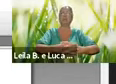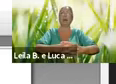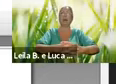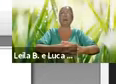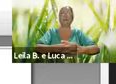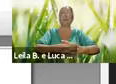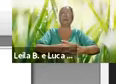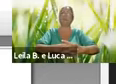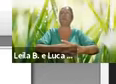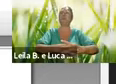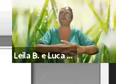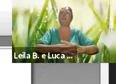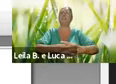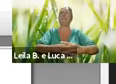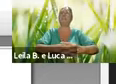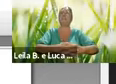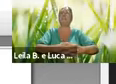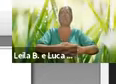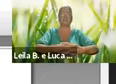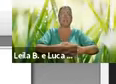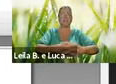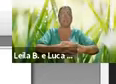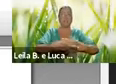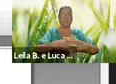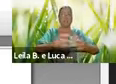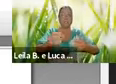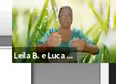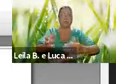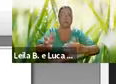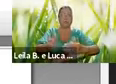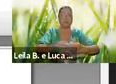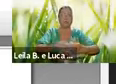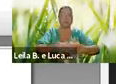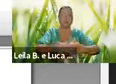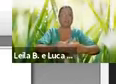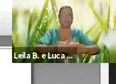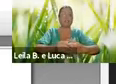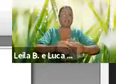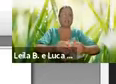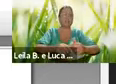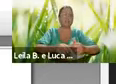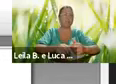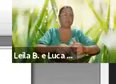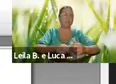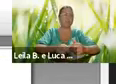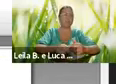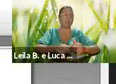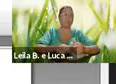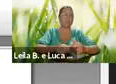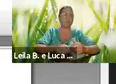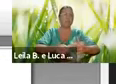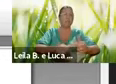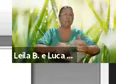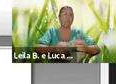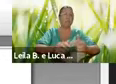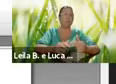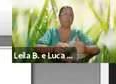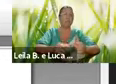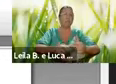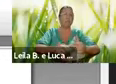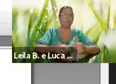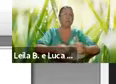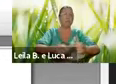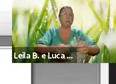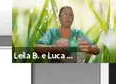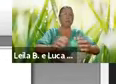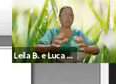erano familiari, espressioni questa che Silva trasmesse ugualmente ad alta voce,